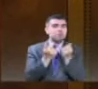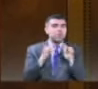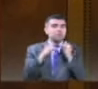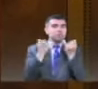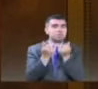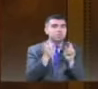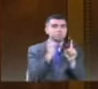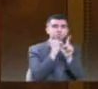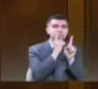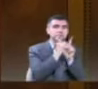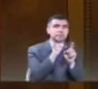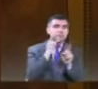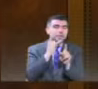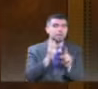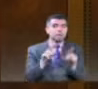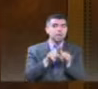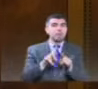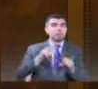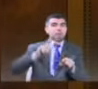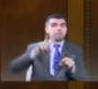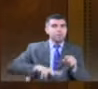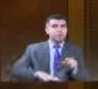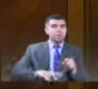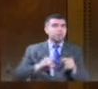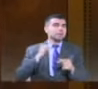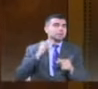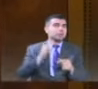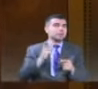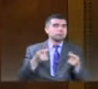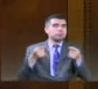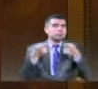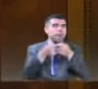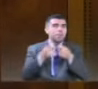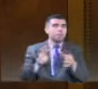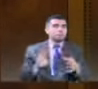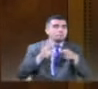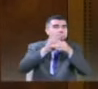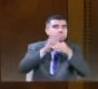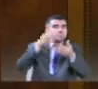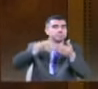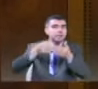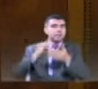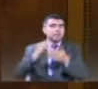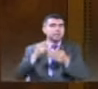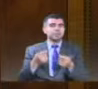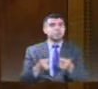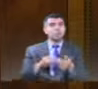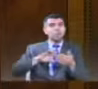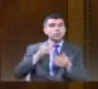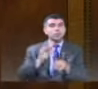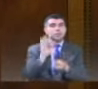هذه الدول كتعبير عن استمرارية العلاقات الثنائية المتينة، والتي أصبحت قد